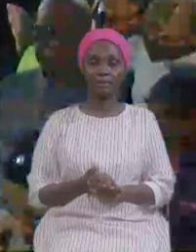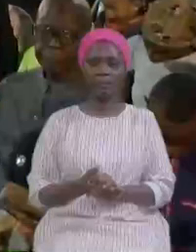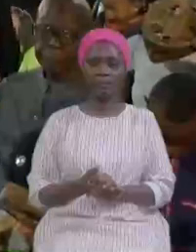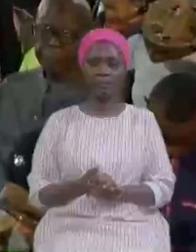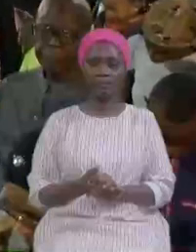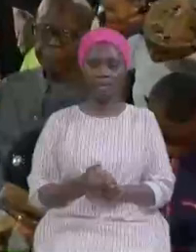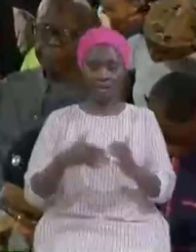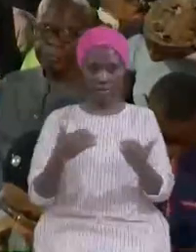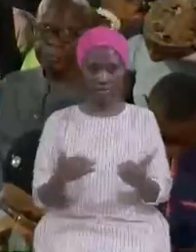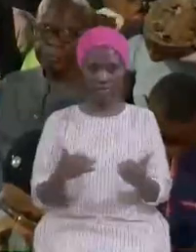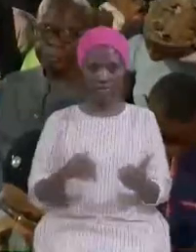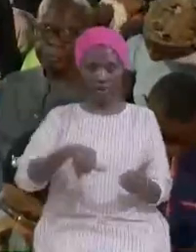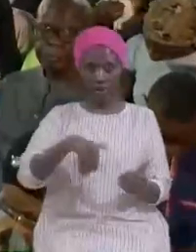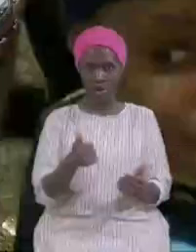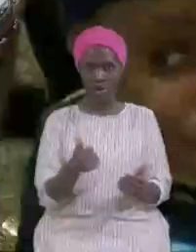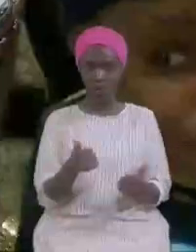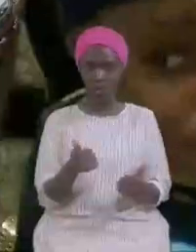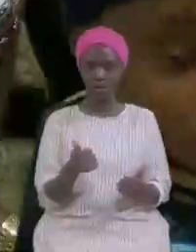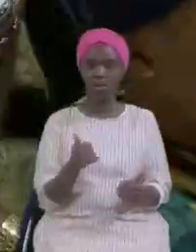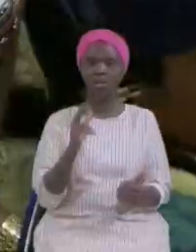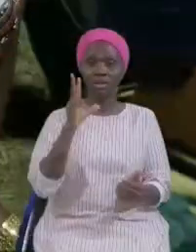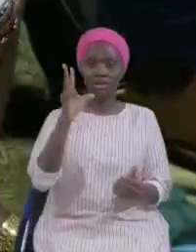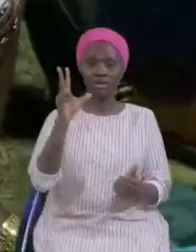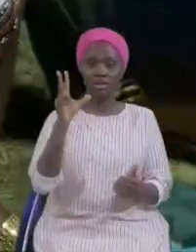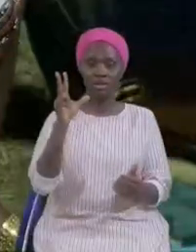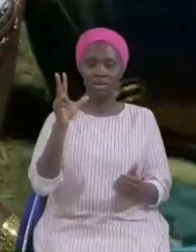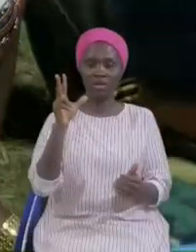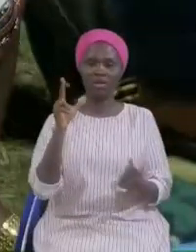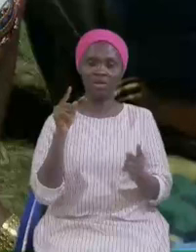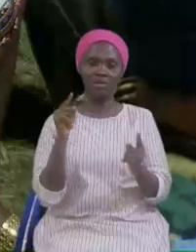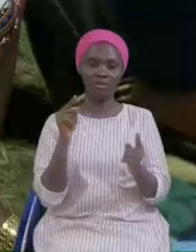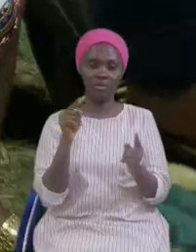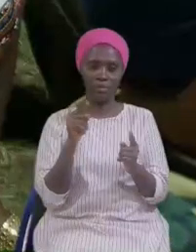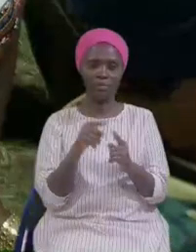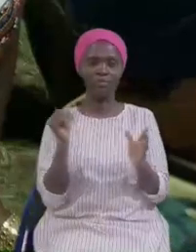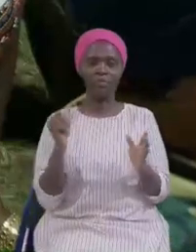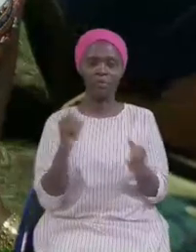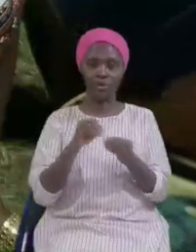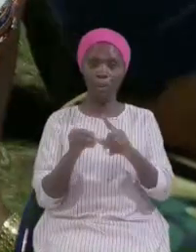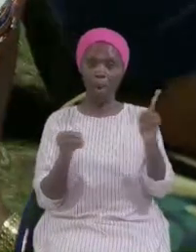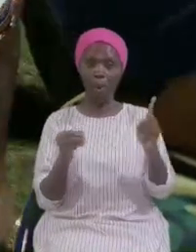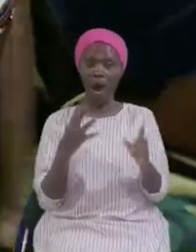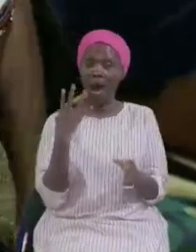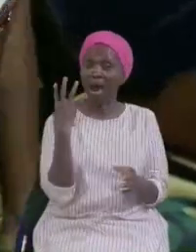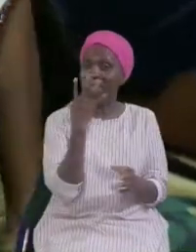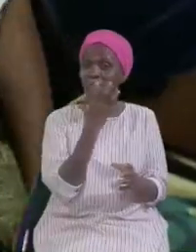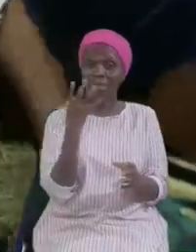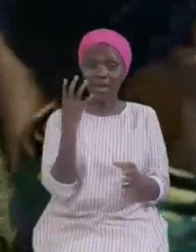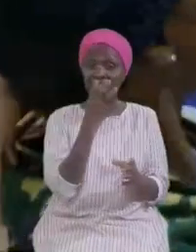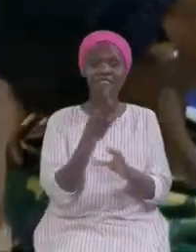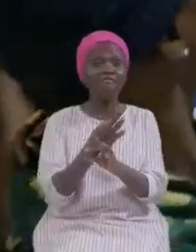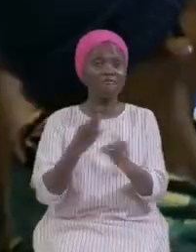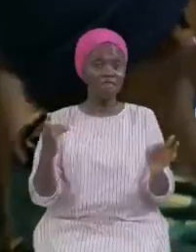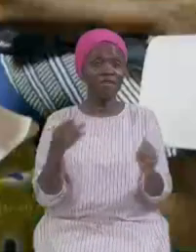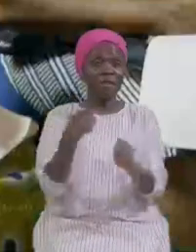Nous allons voir ce message en trois parties. Premièrement, la libération surprenante des chaînes